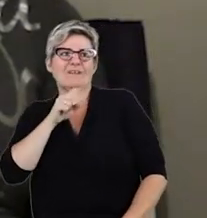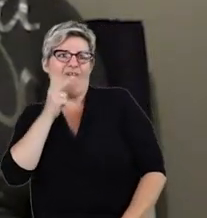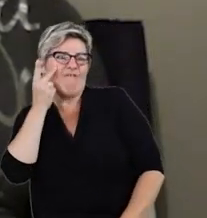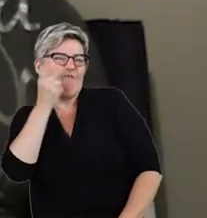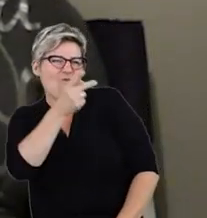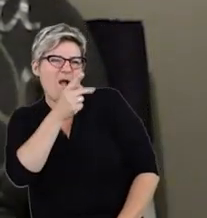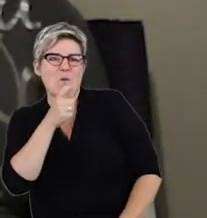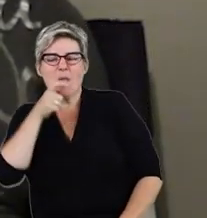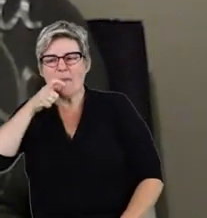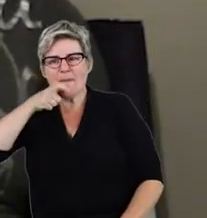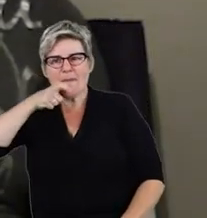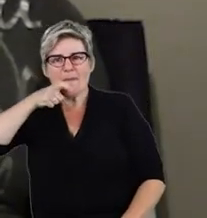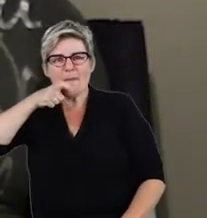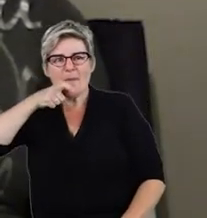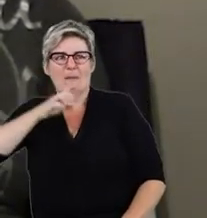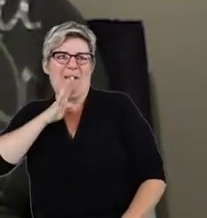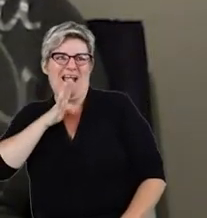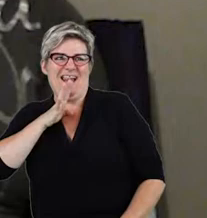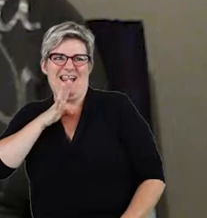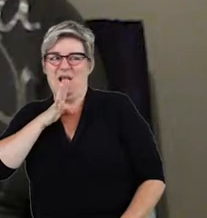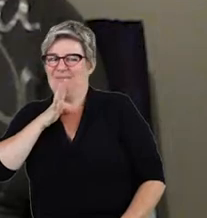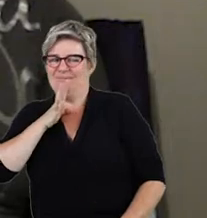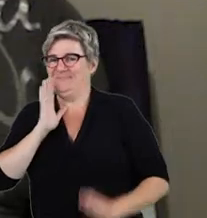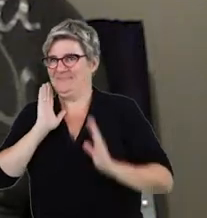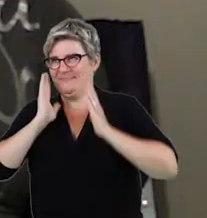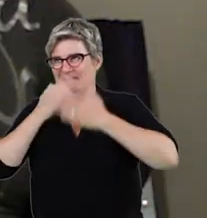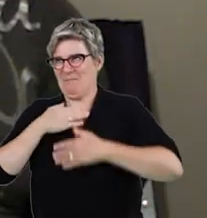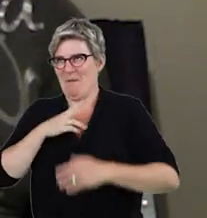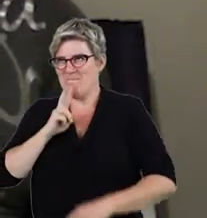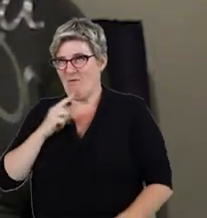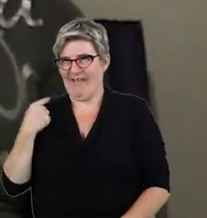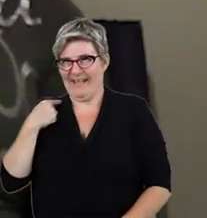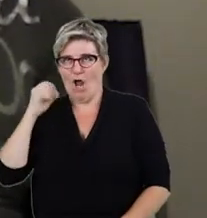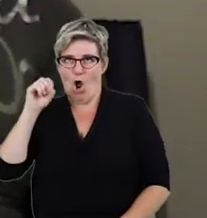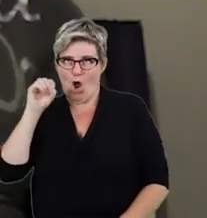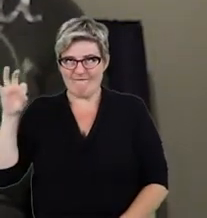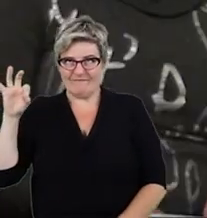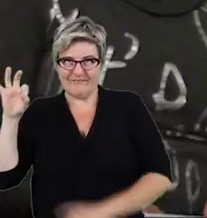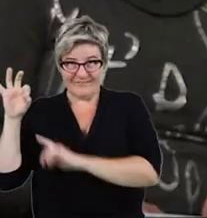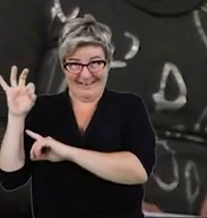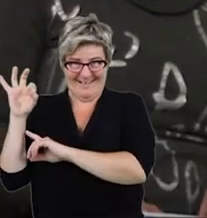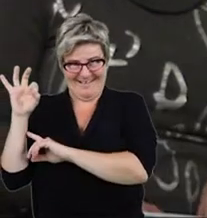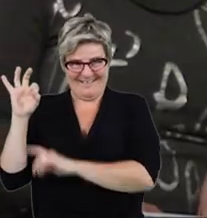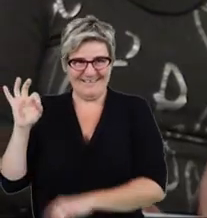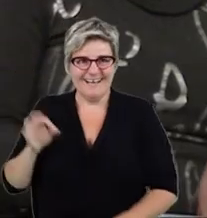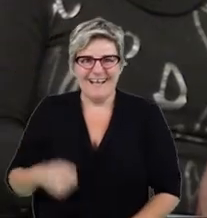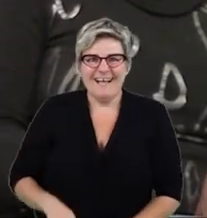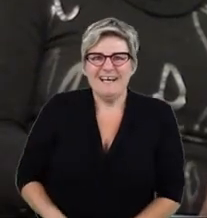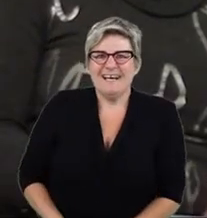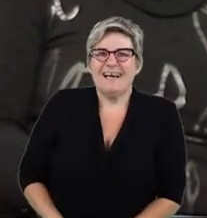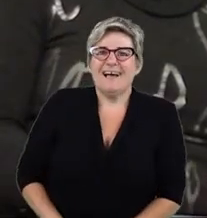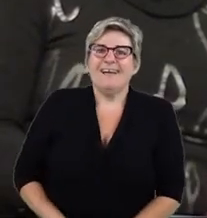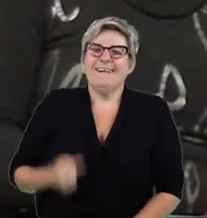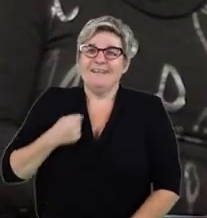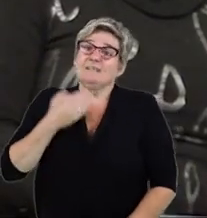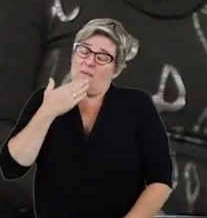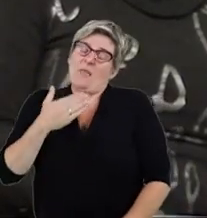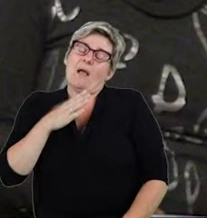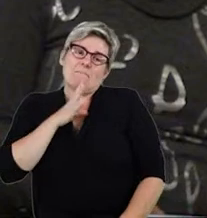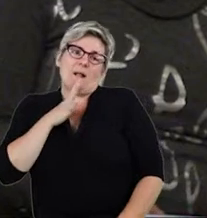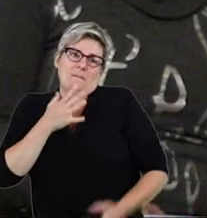puis moi, oui. Fait que dans le fond, il n'y a pas servi. C'est bien qu'elle en parle maintenant parce